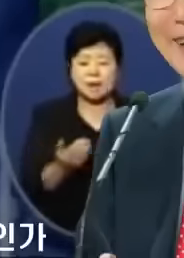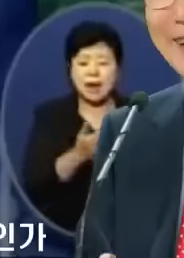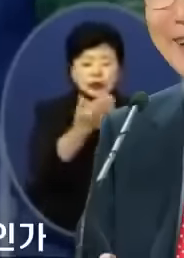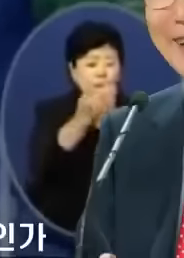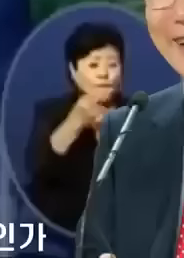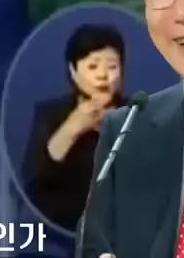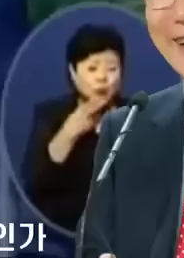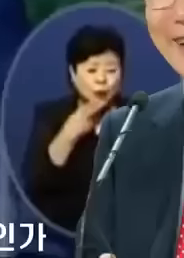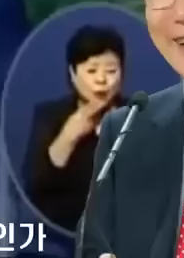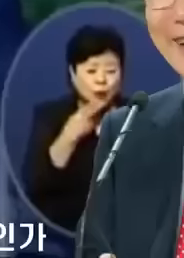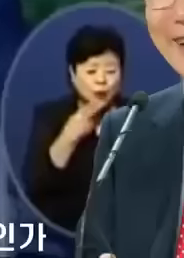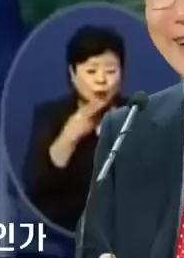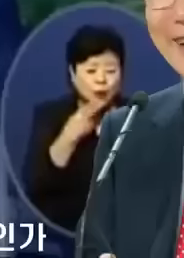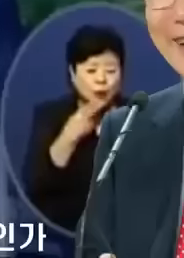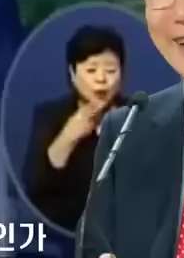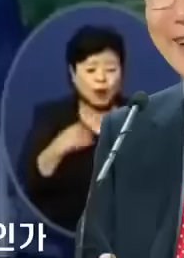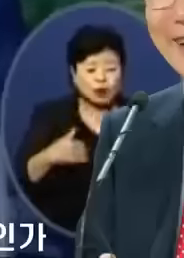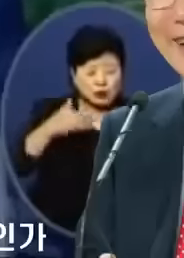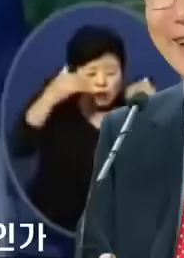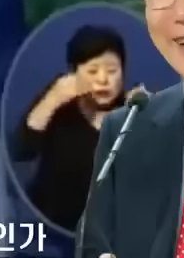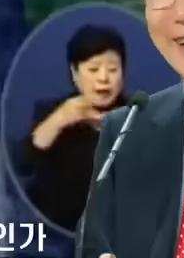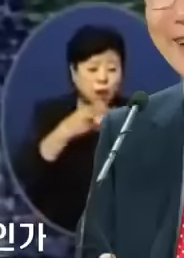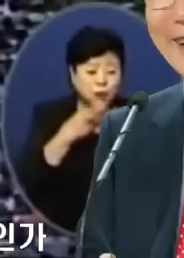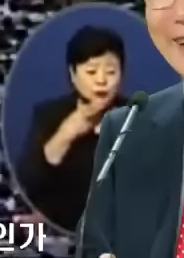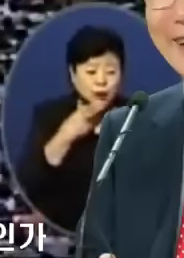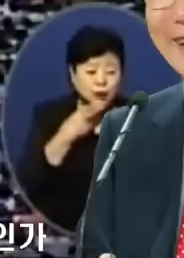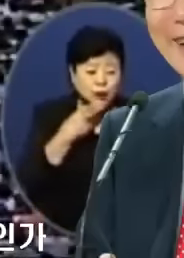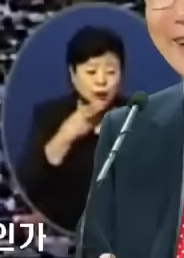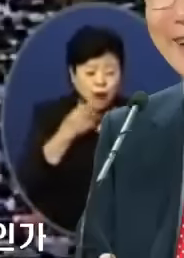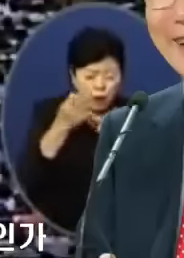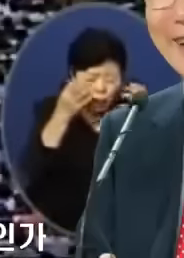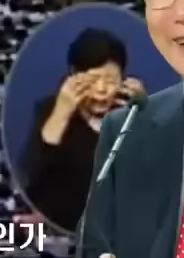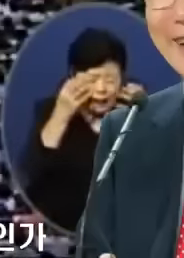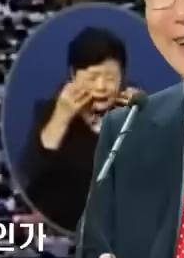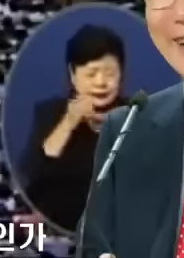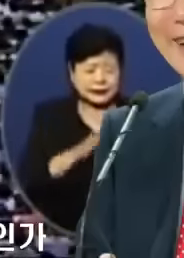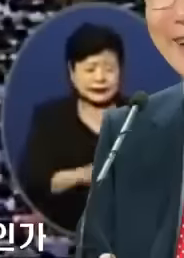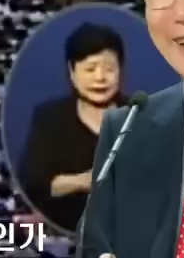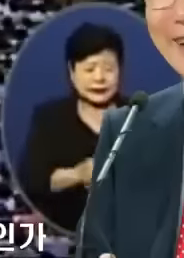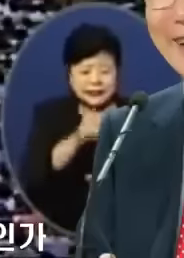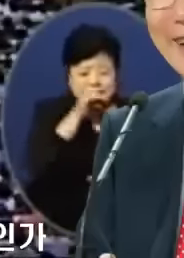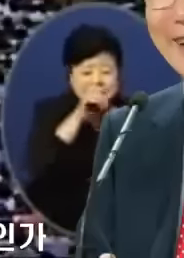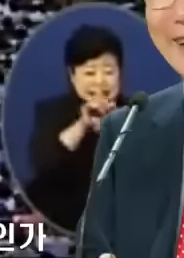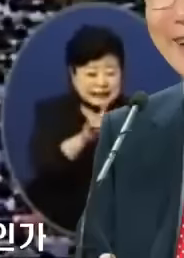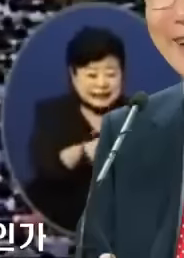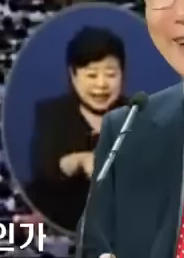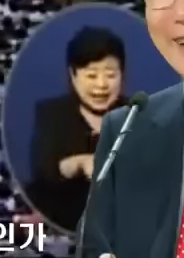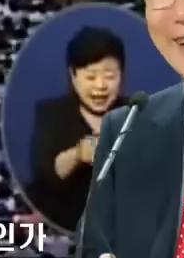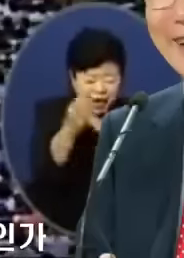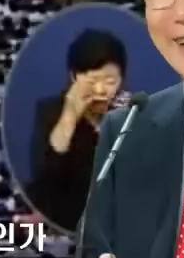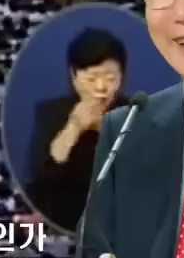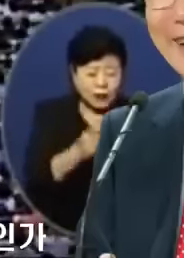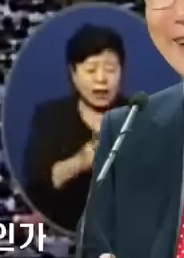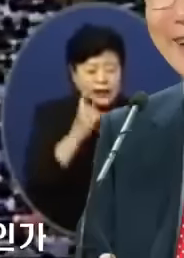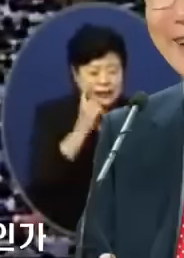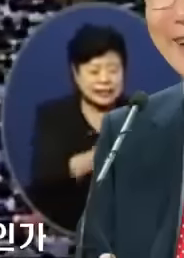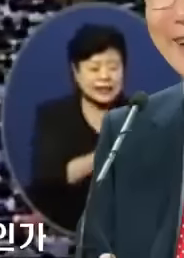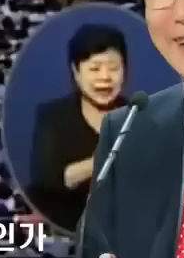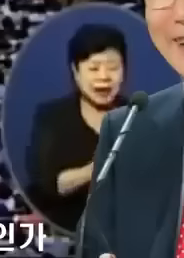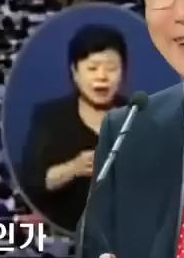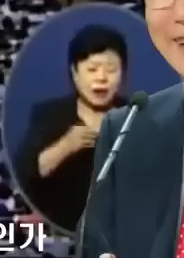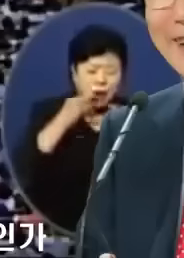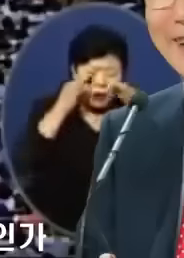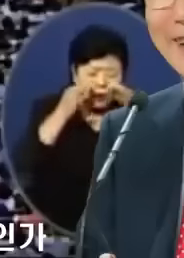발전이 없어요. 성장이 없는 것입니다. 고난이 있으면 고난을 이기겠다고